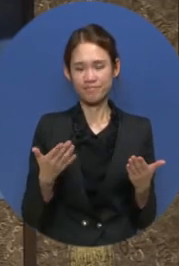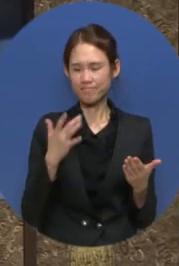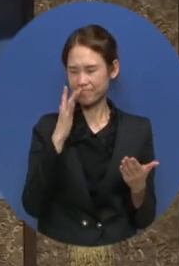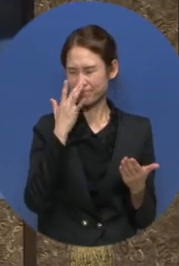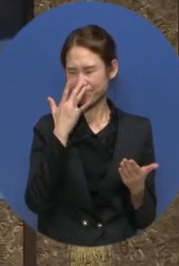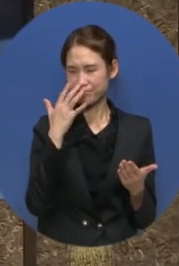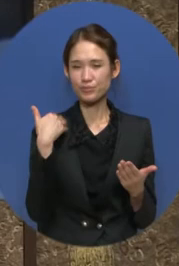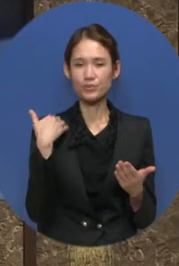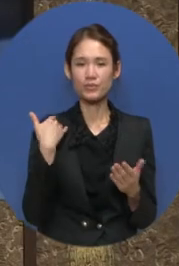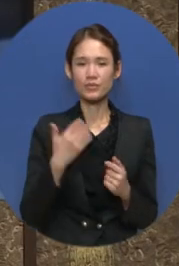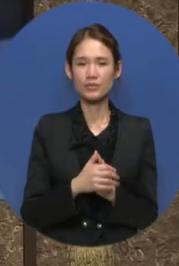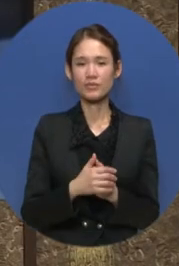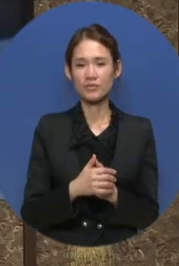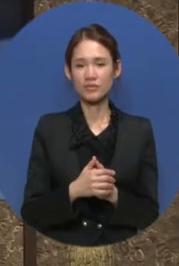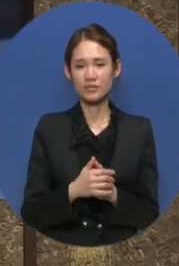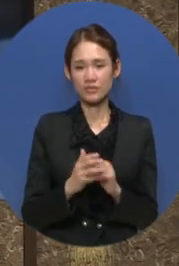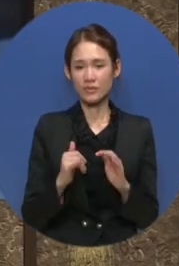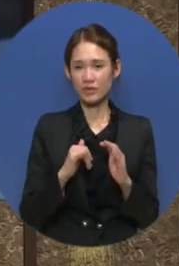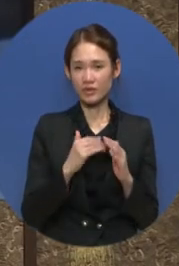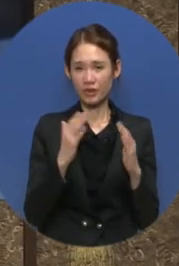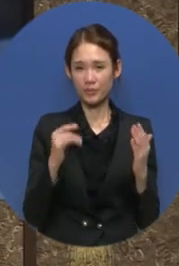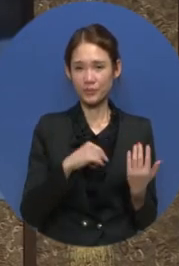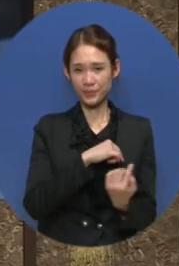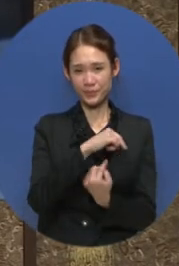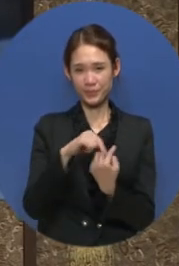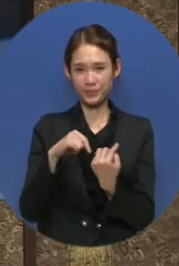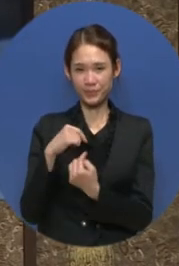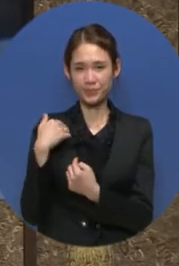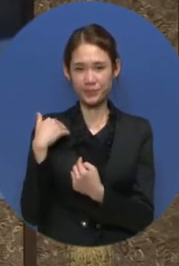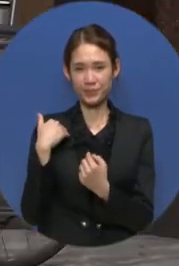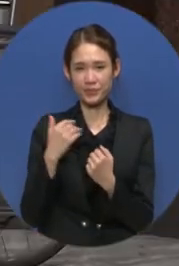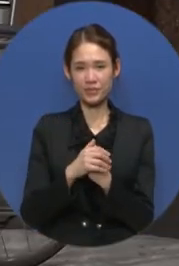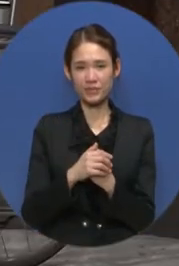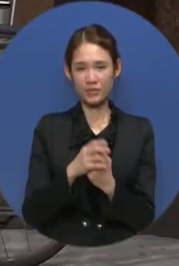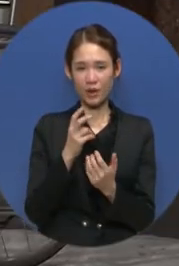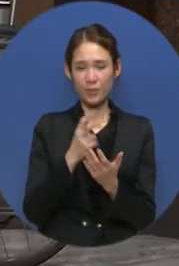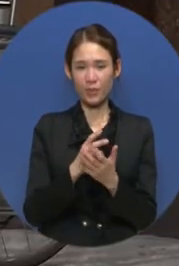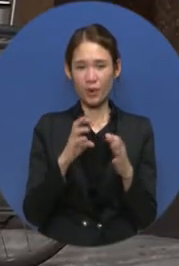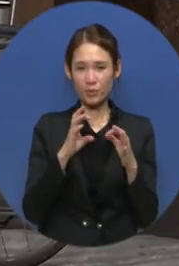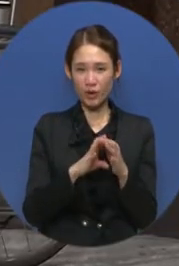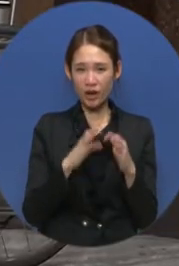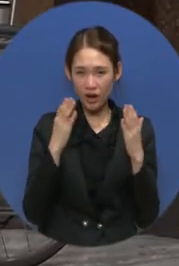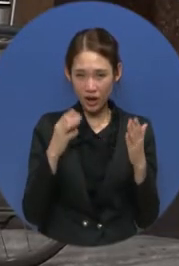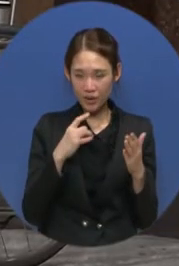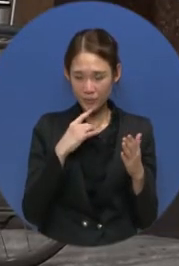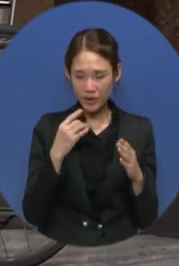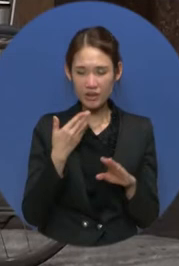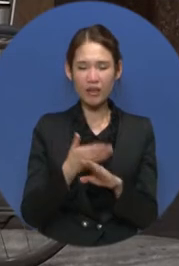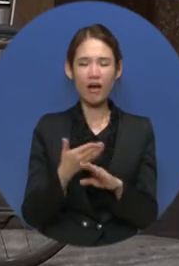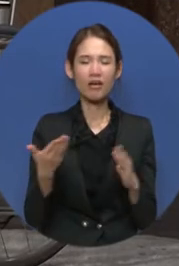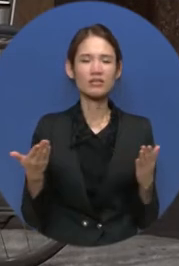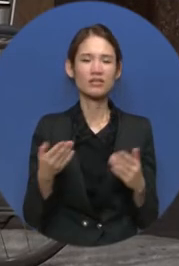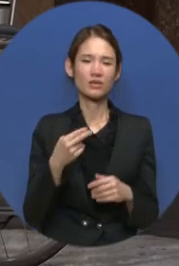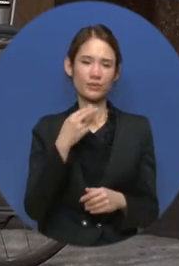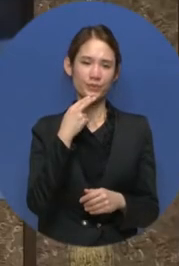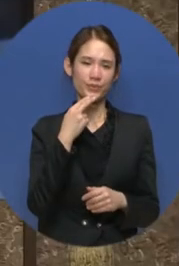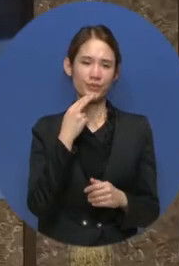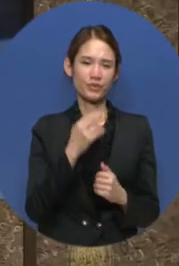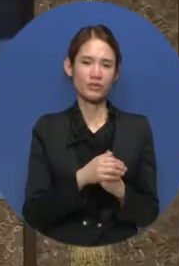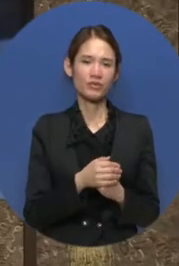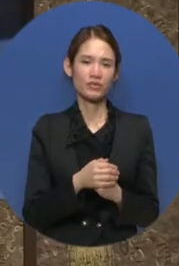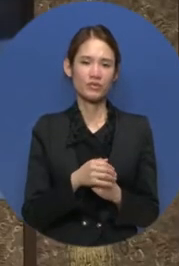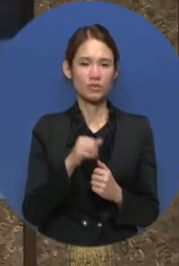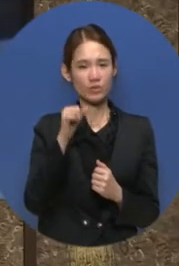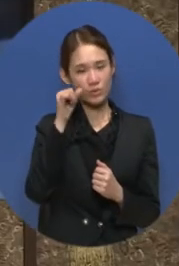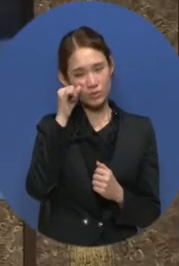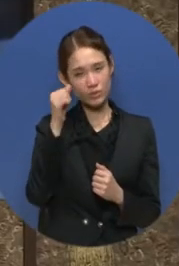거예요. 응? 그러니까 이 세상 돌아가는 모르는 거죠 한마디로. 네. 법적으로만 알고 다른 쪽은 또 전혀 모르더라고요. 네네.